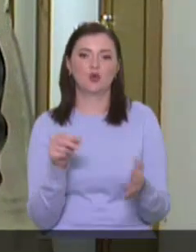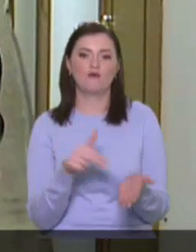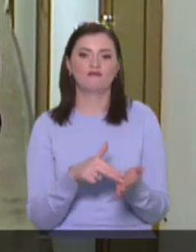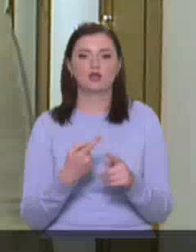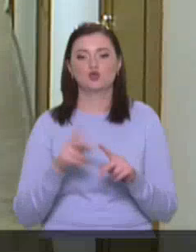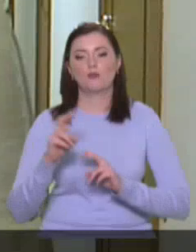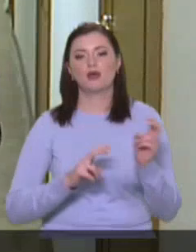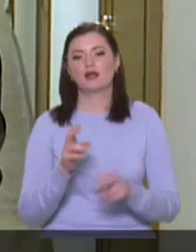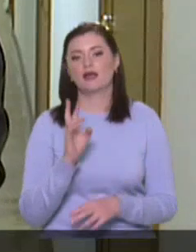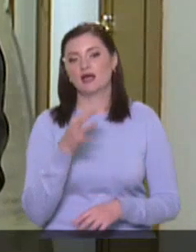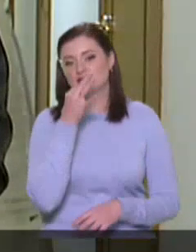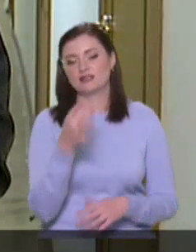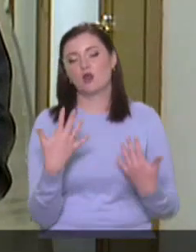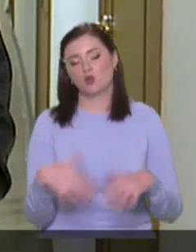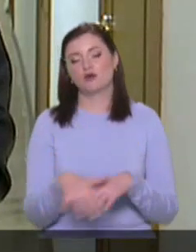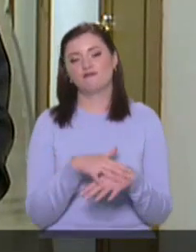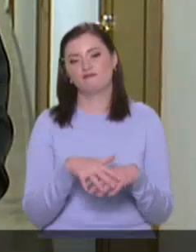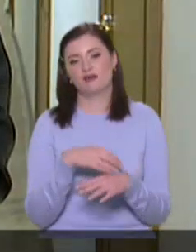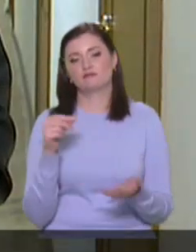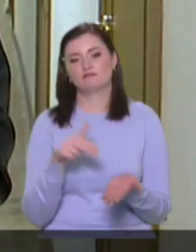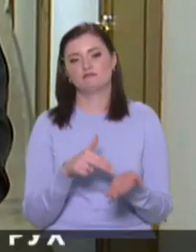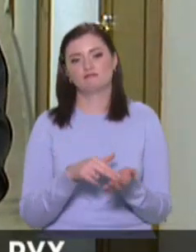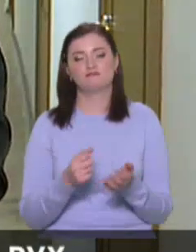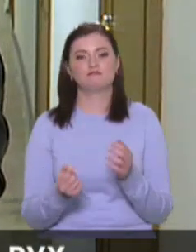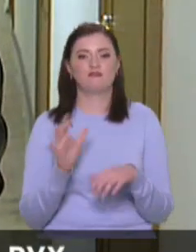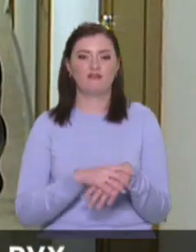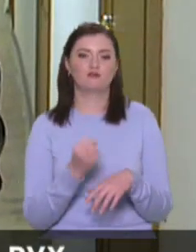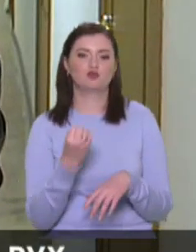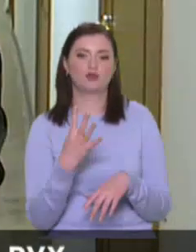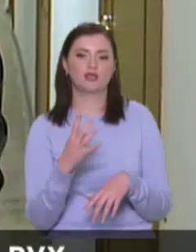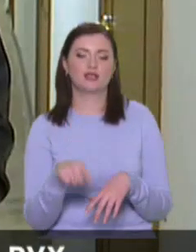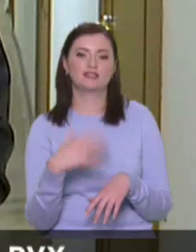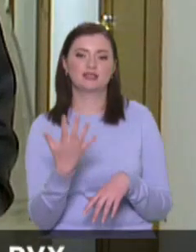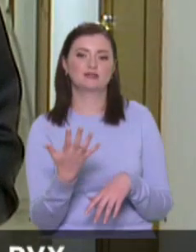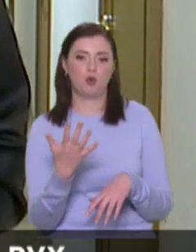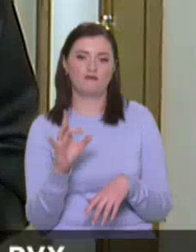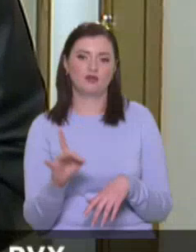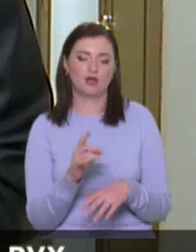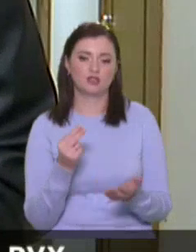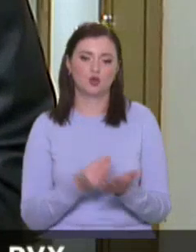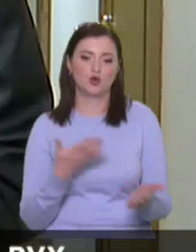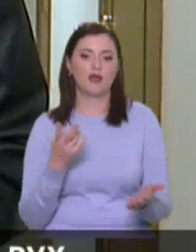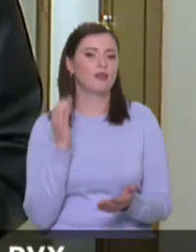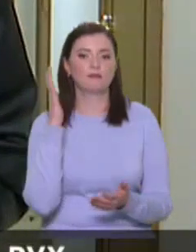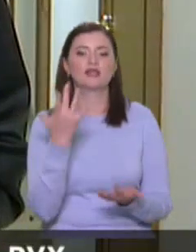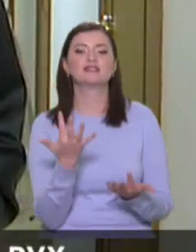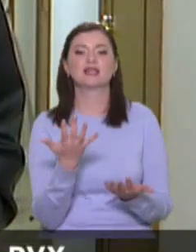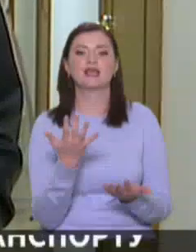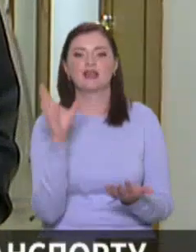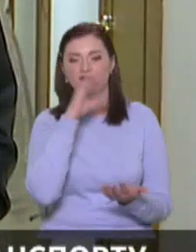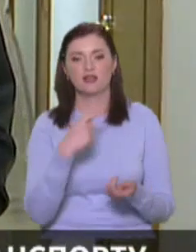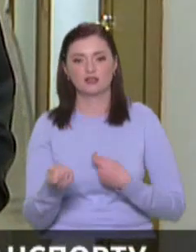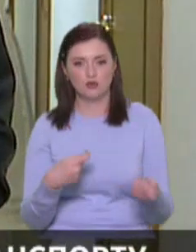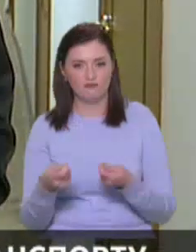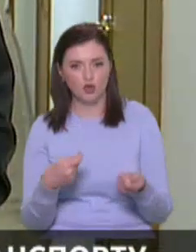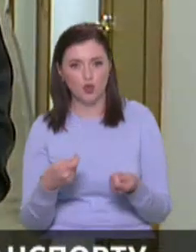вже сказала, ринкова вартість виявилася у 14,5 разів дорожчою. Не прогнозували, скільки вдасться вторгувати, виторгувати,